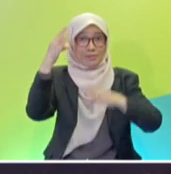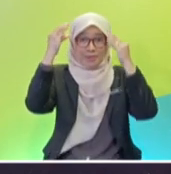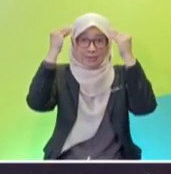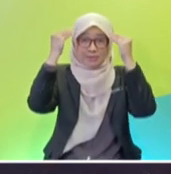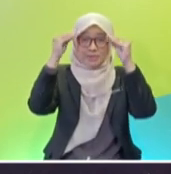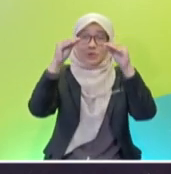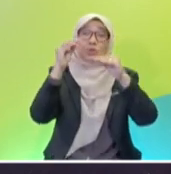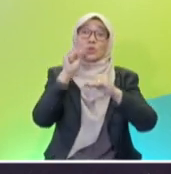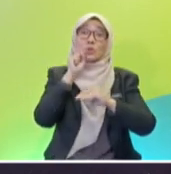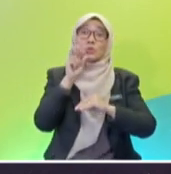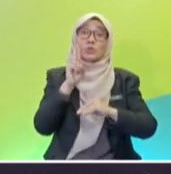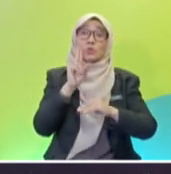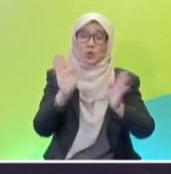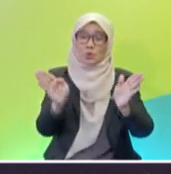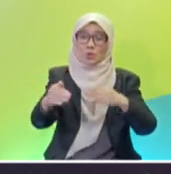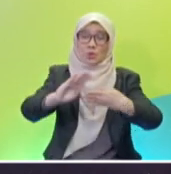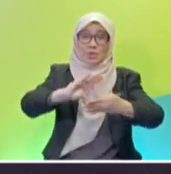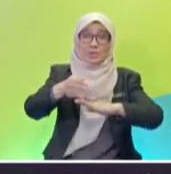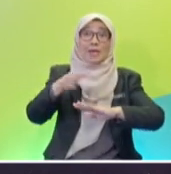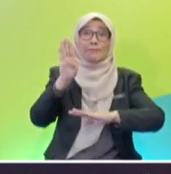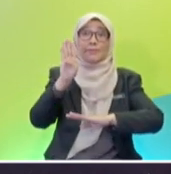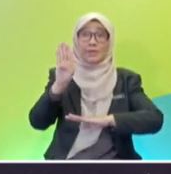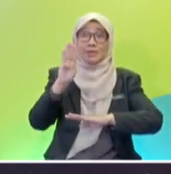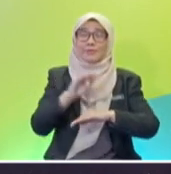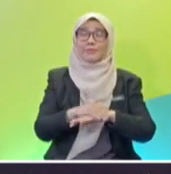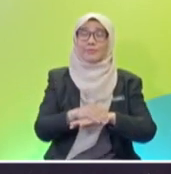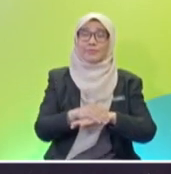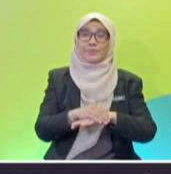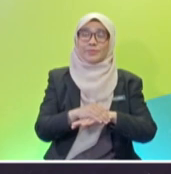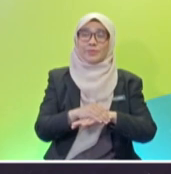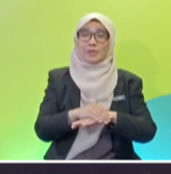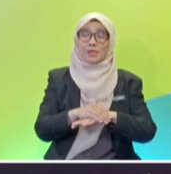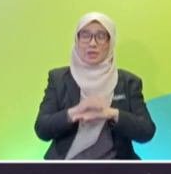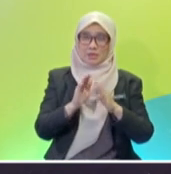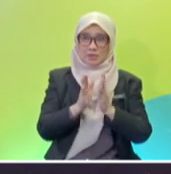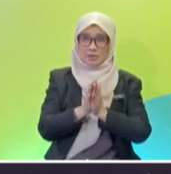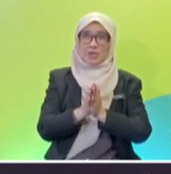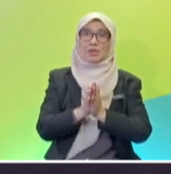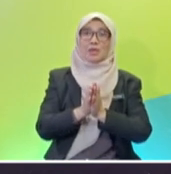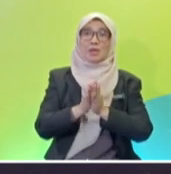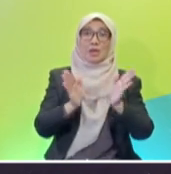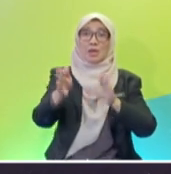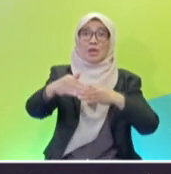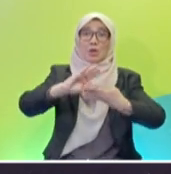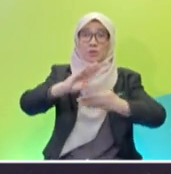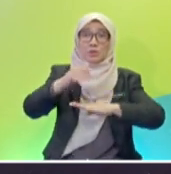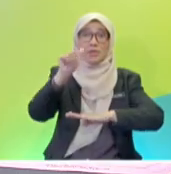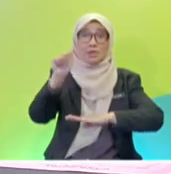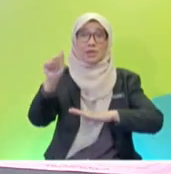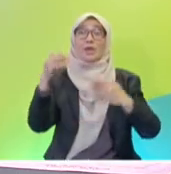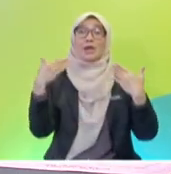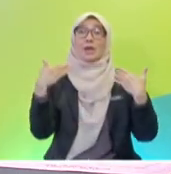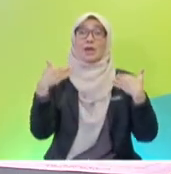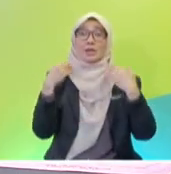Okey. Jadi kelainannya adalah kotak Hanif ada bantuan sumber cahaya dari